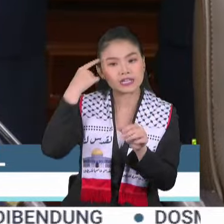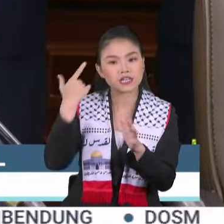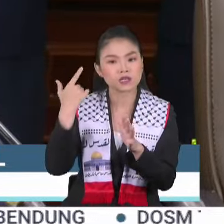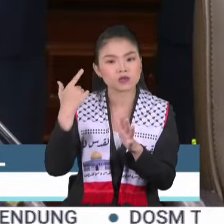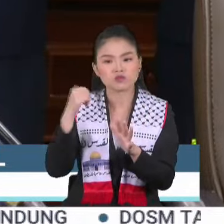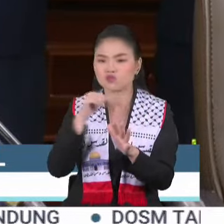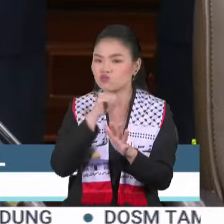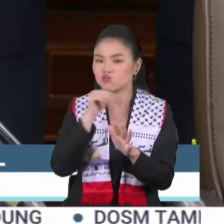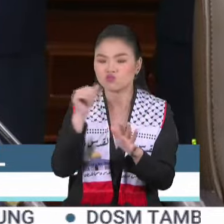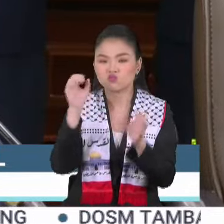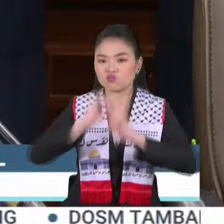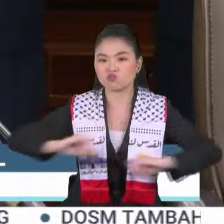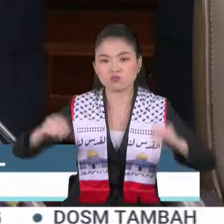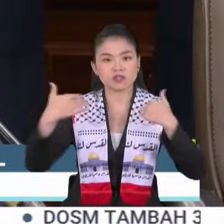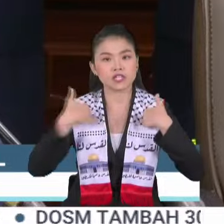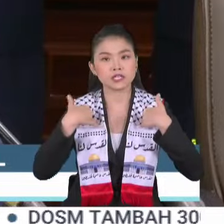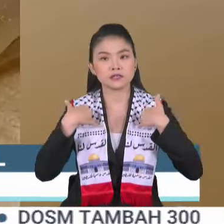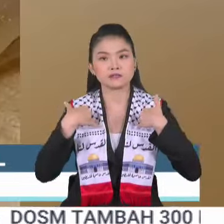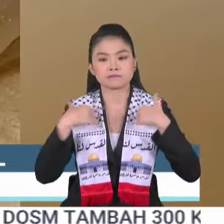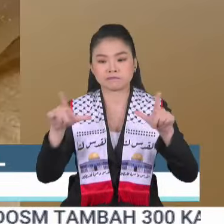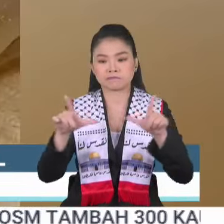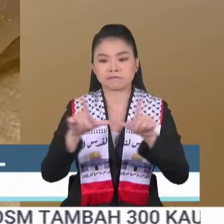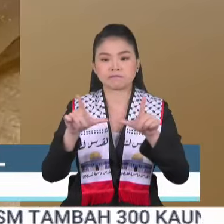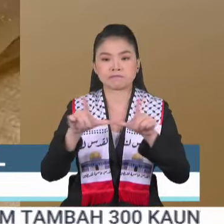dan tidak mempunyai permit import.